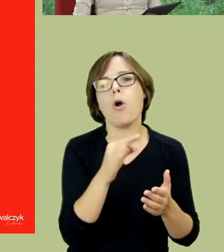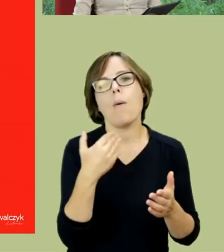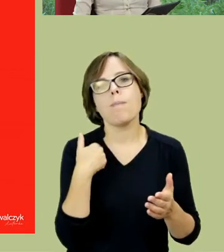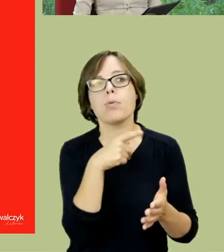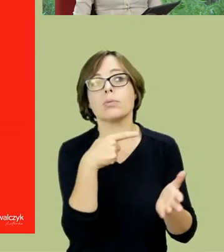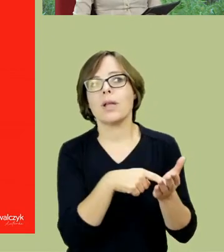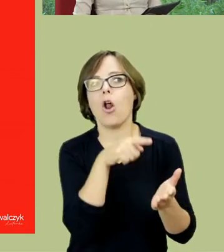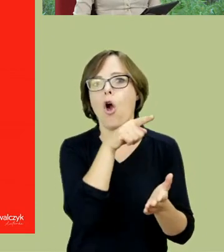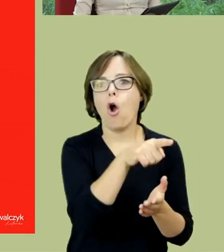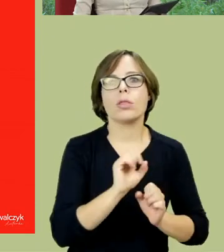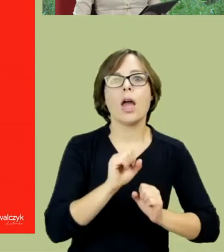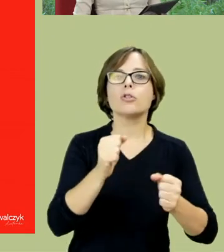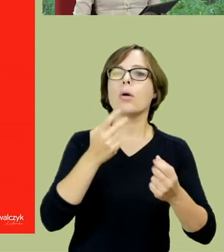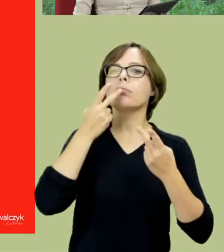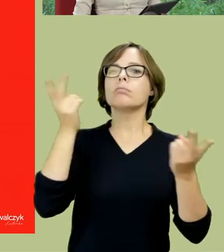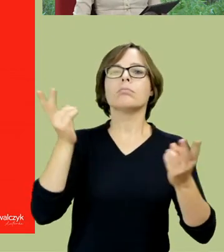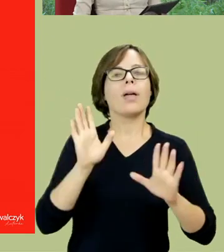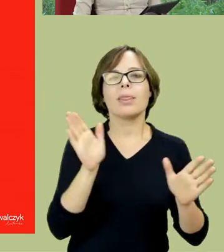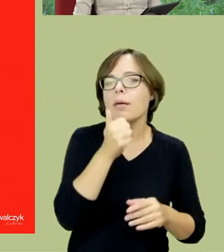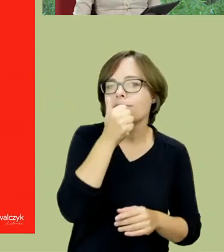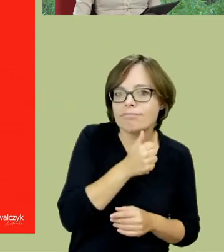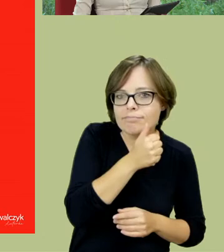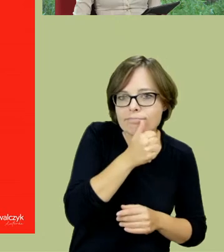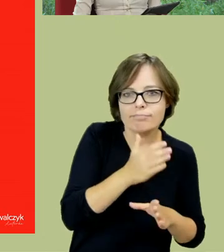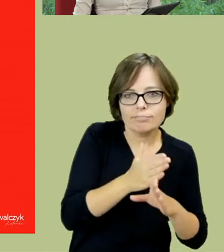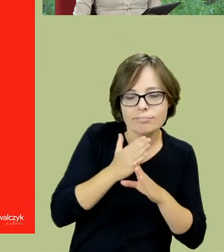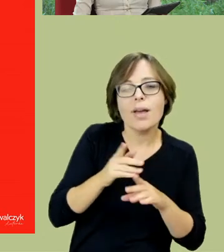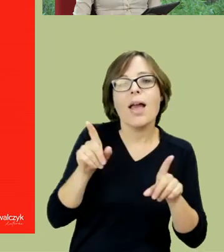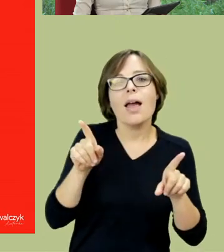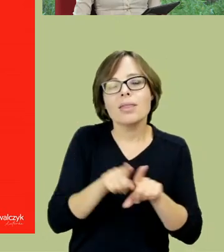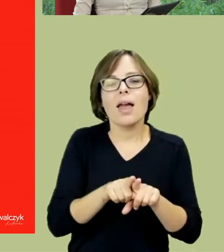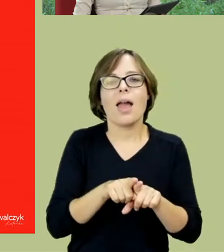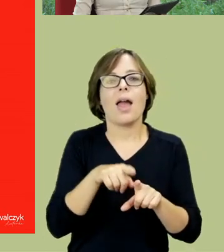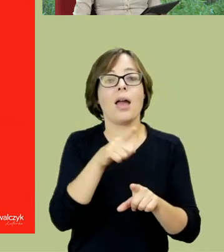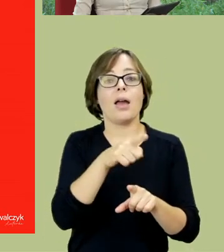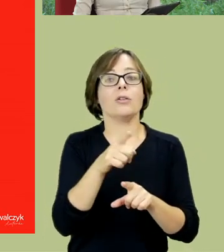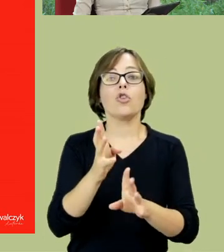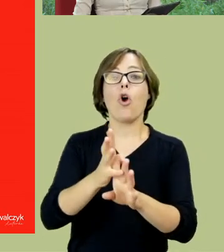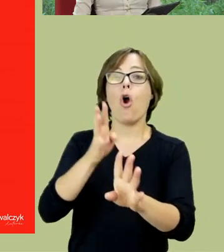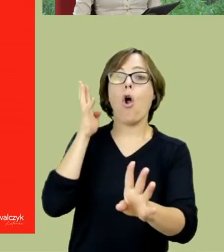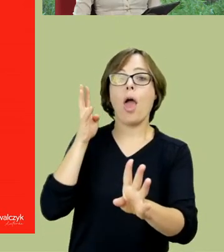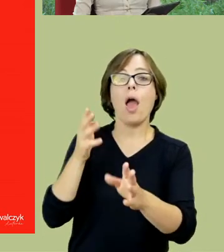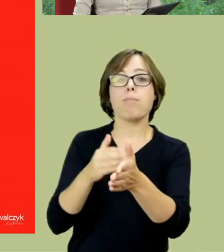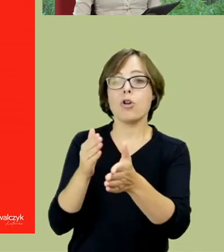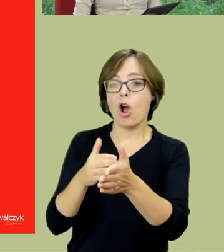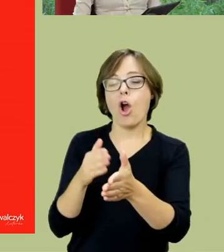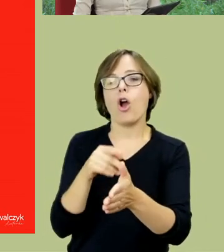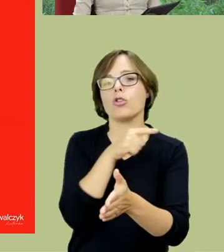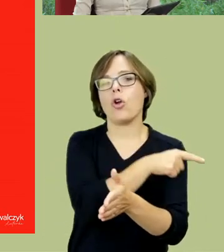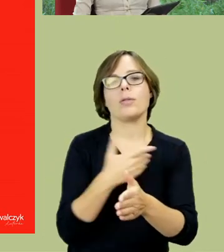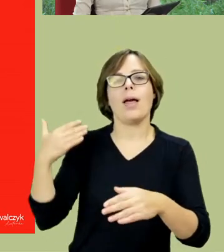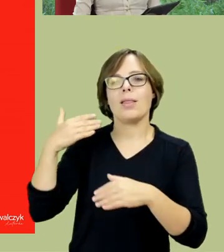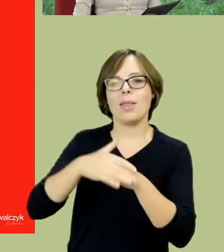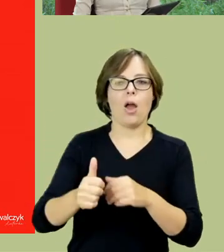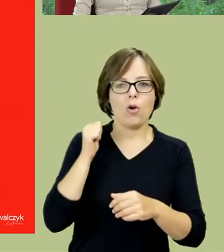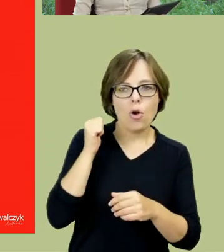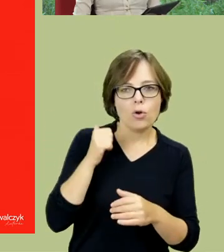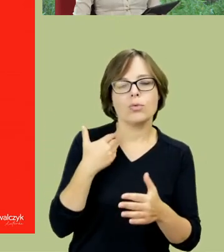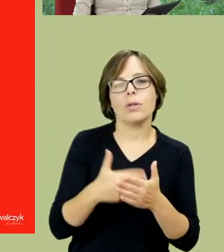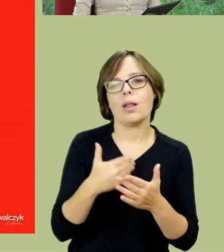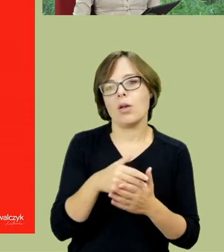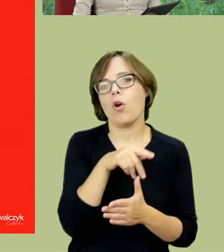dyskretnie. Jako kobiety były też ostatnie w kolejce po broń, więc głównie zajmowały się produkcją